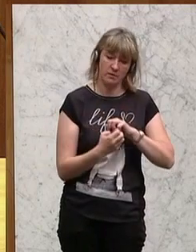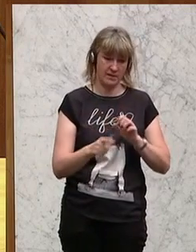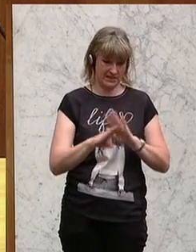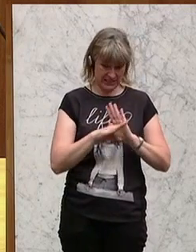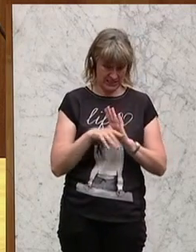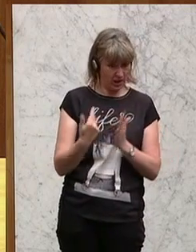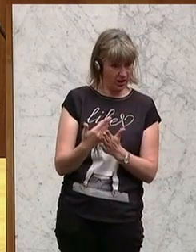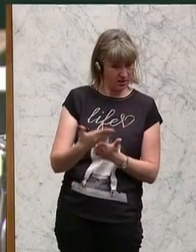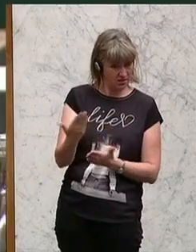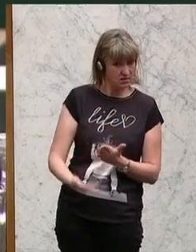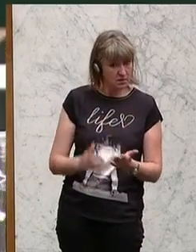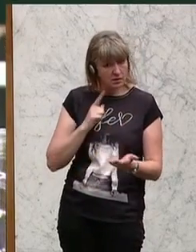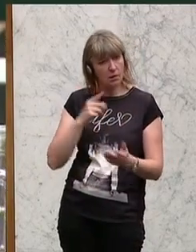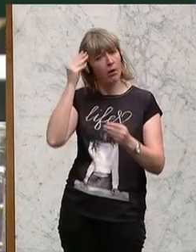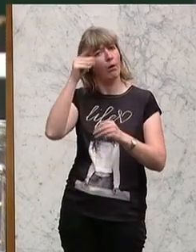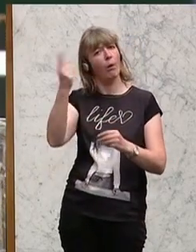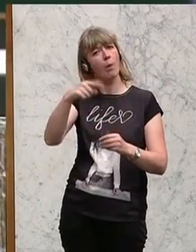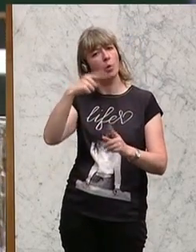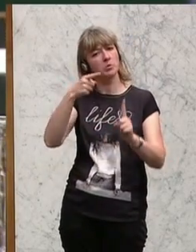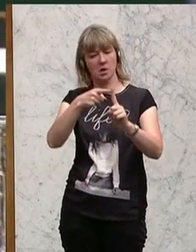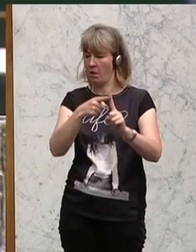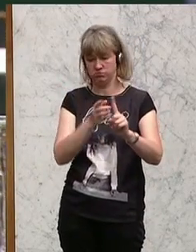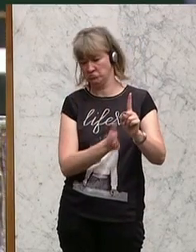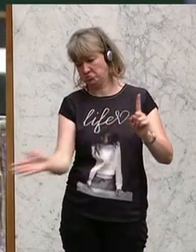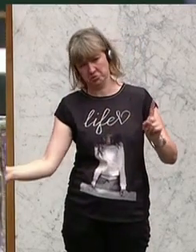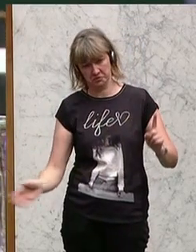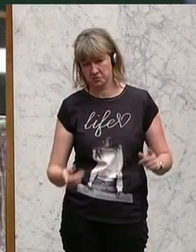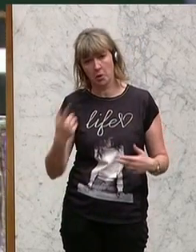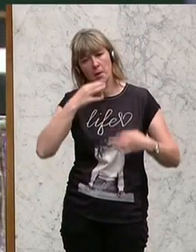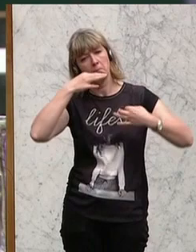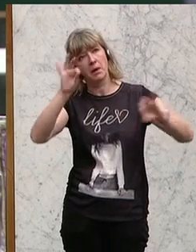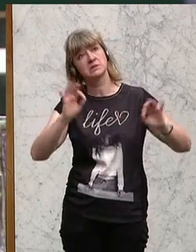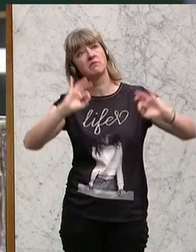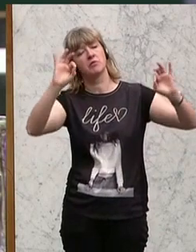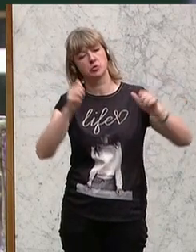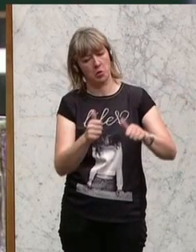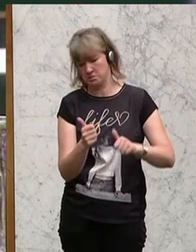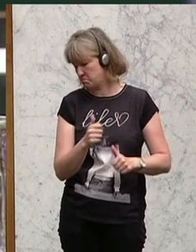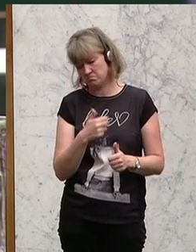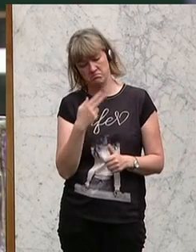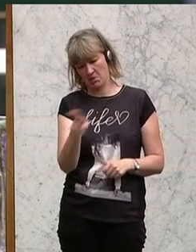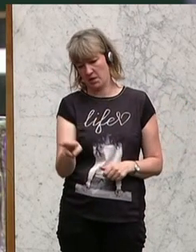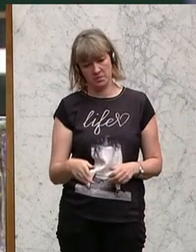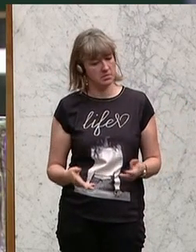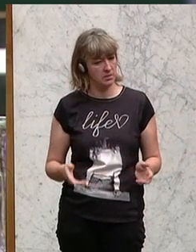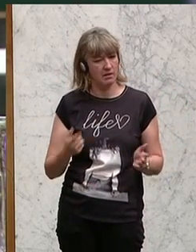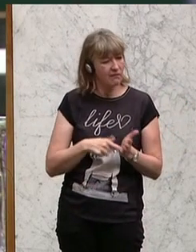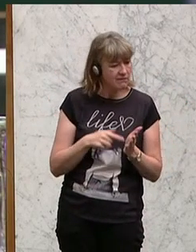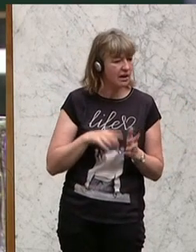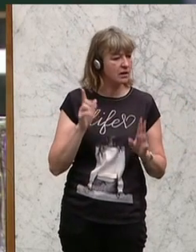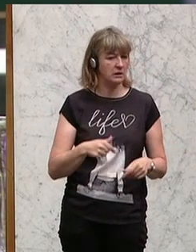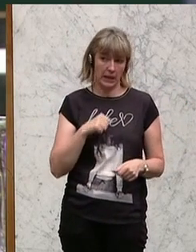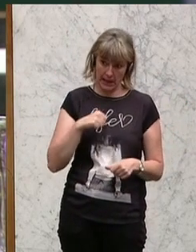werden die angekündigten Ziele nicht erreicht. Es bringt keine wesentliche Verbesserung für den Sport. Wieder einmal wurde aufgrund